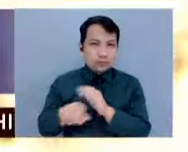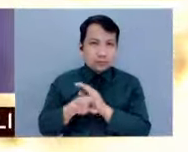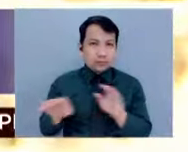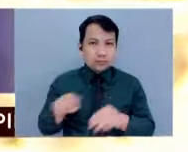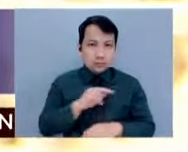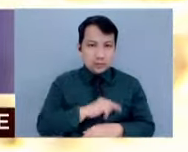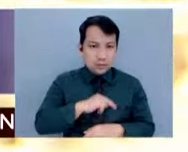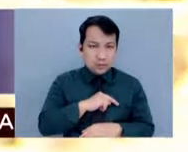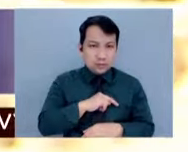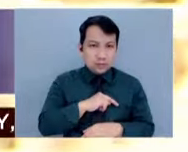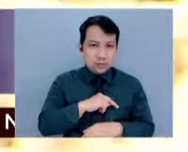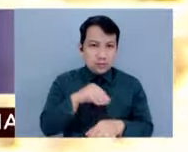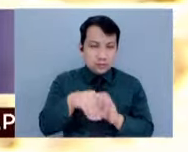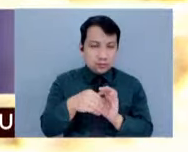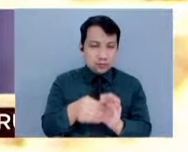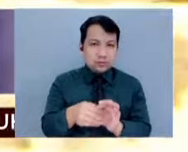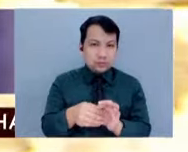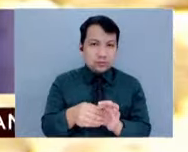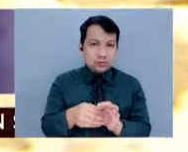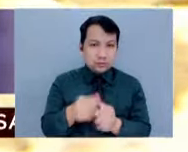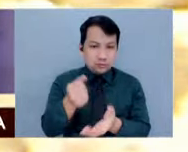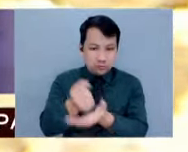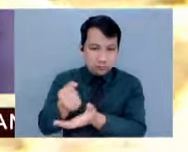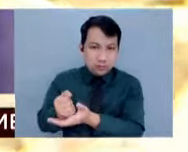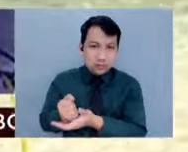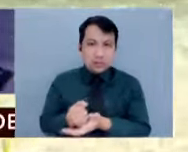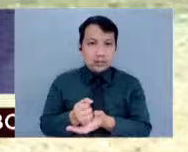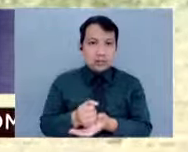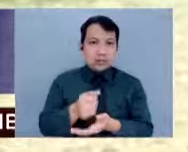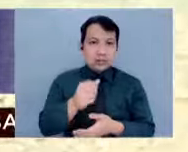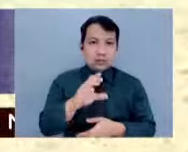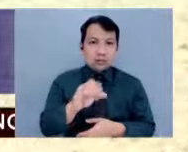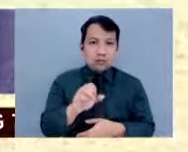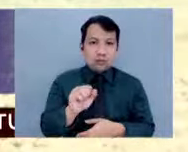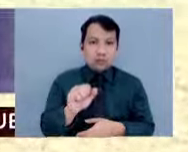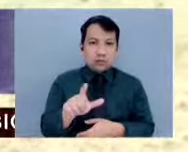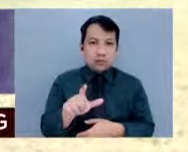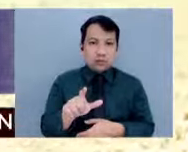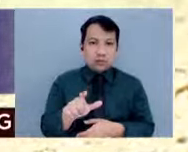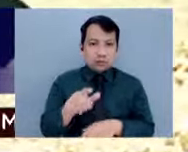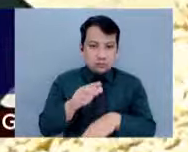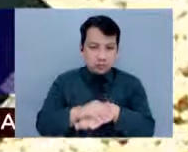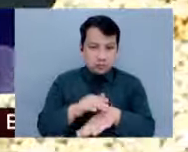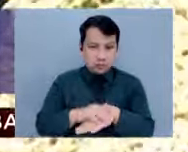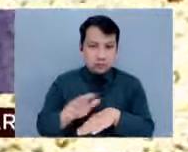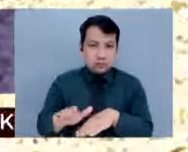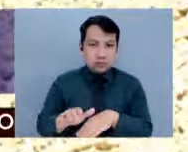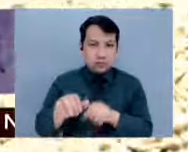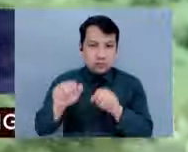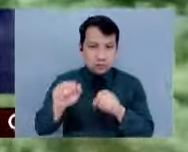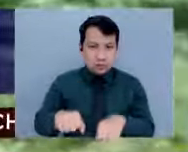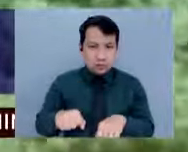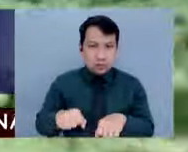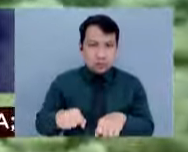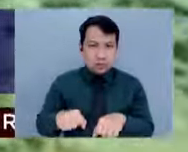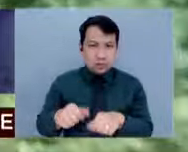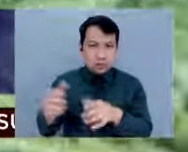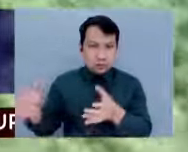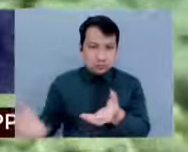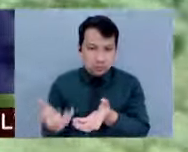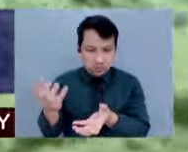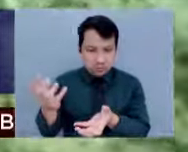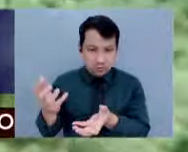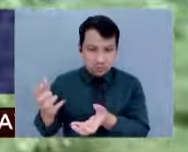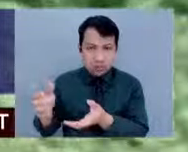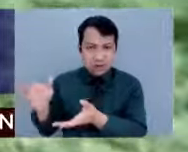sa lugar ang mga durog na coral sa sandbar. Senyales na posible ngang tinambak lang doon ang mga durog na